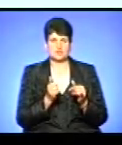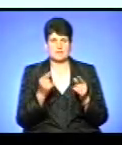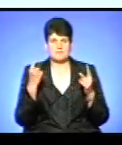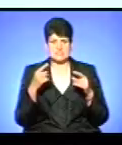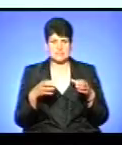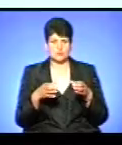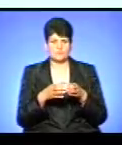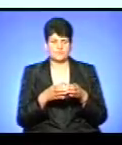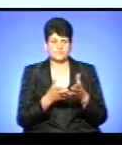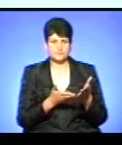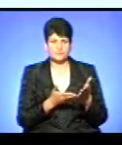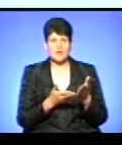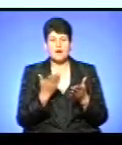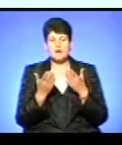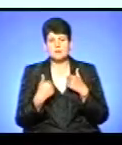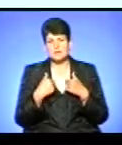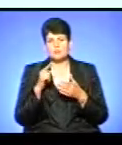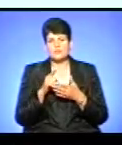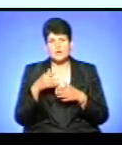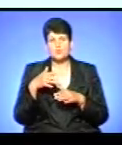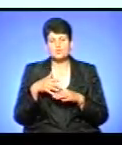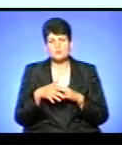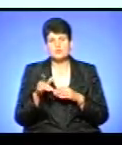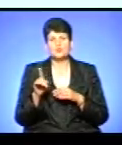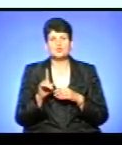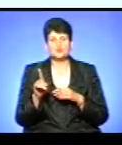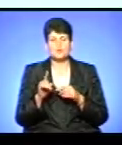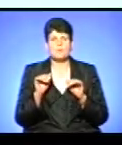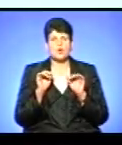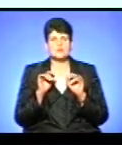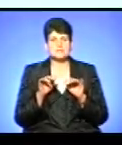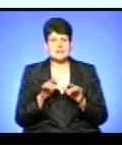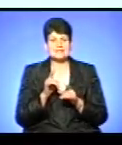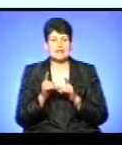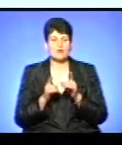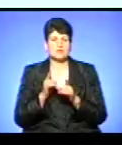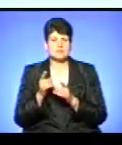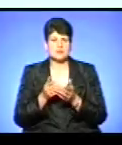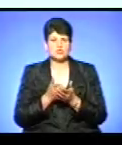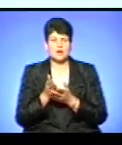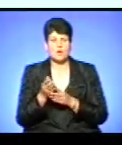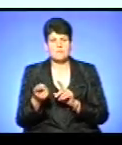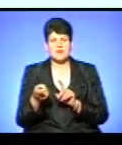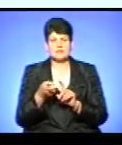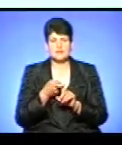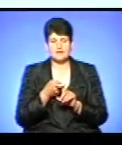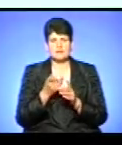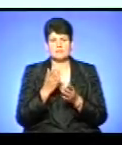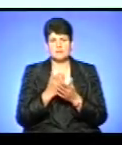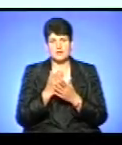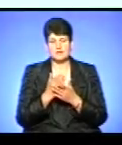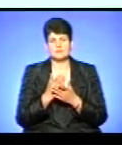мистецького компоненту. Але ми повинні розуміти, знову ж таки, що процес реорганізації шляхом приєднання, він тягне за